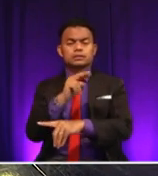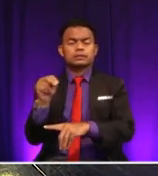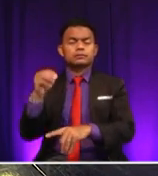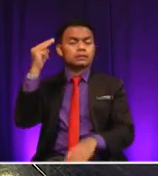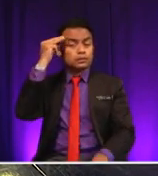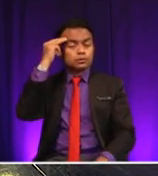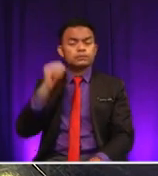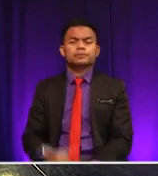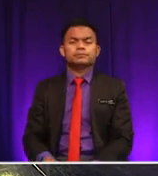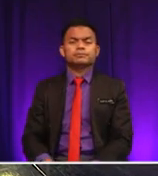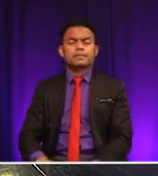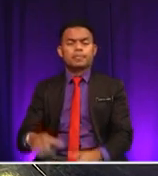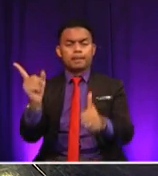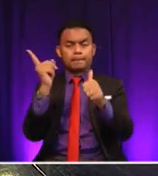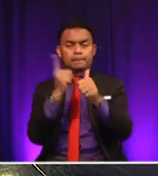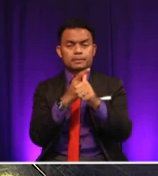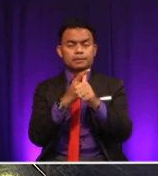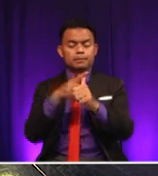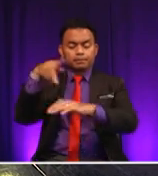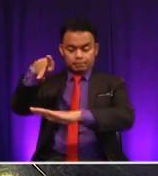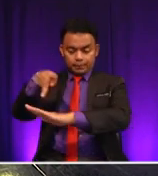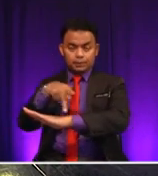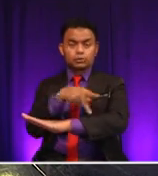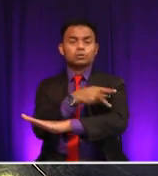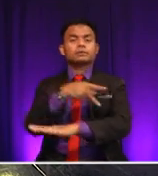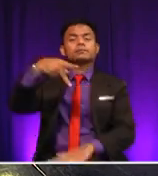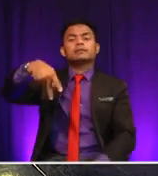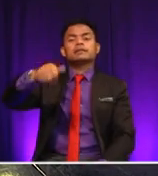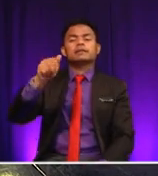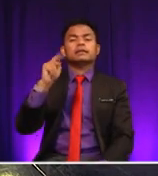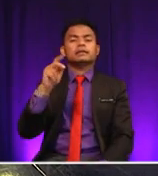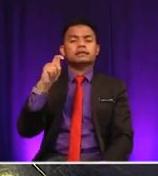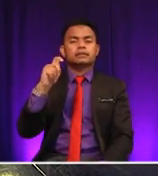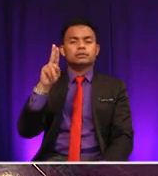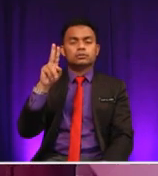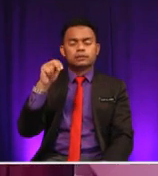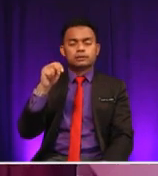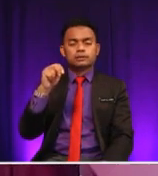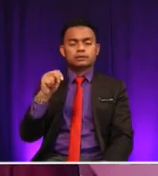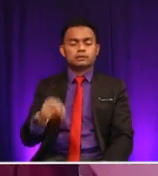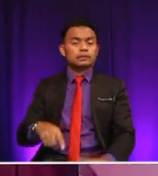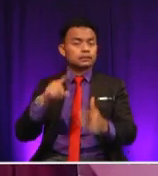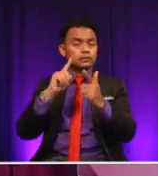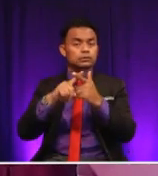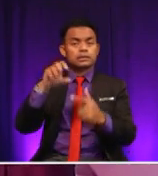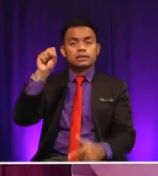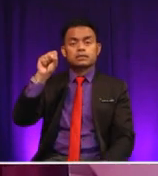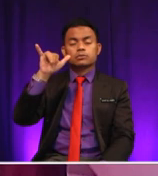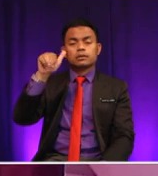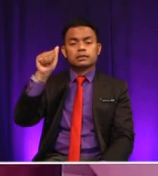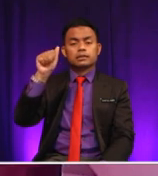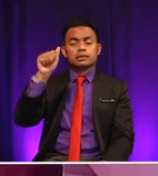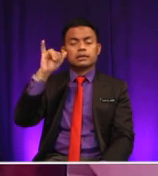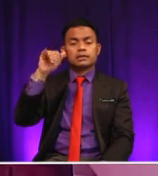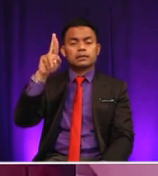yaitu yang pertama sekali adalah pantun yang kedua adalah syair yang ketiga adalah